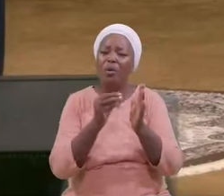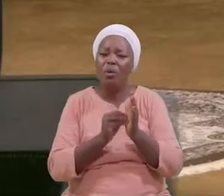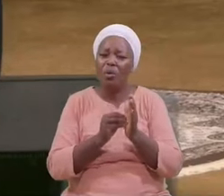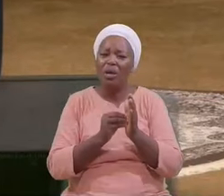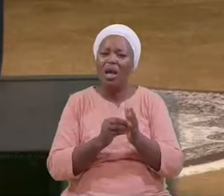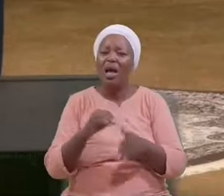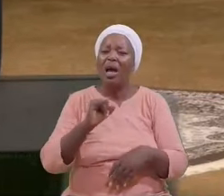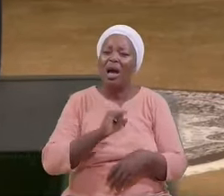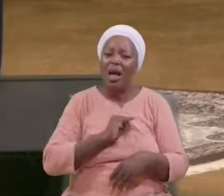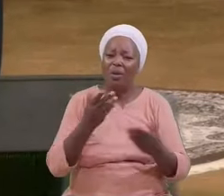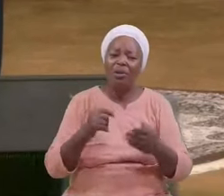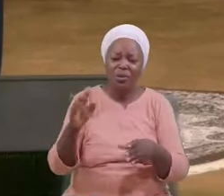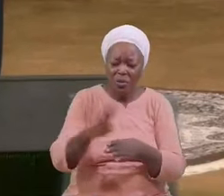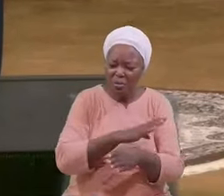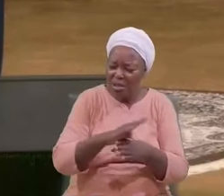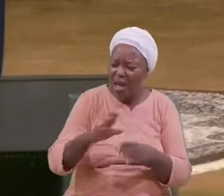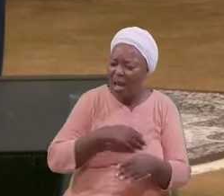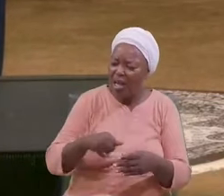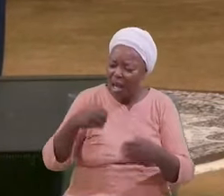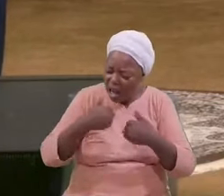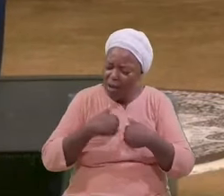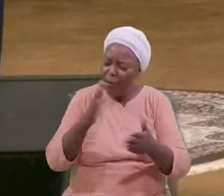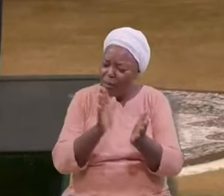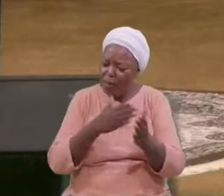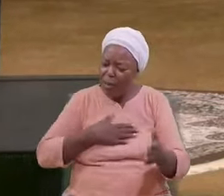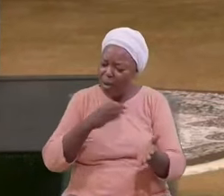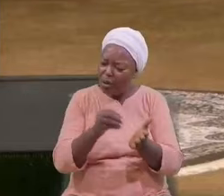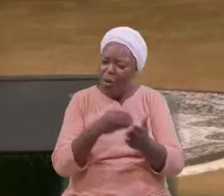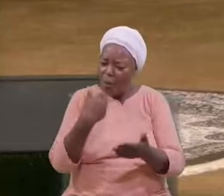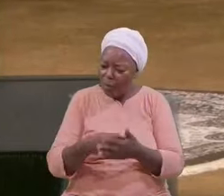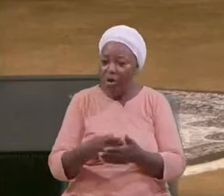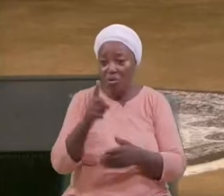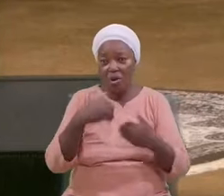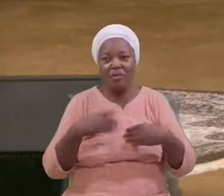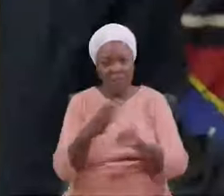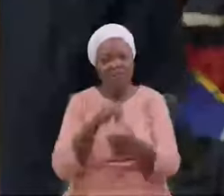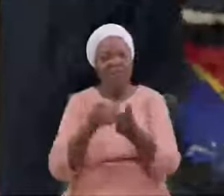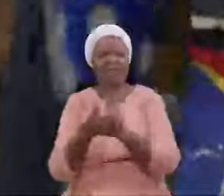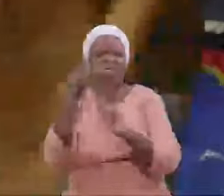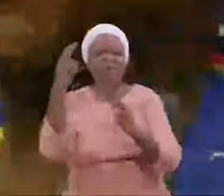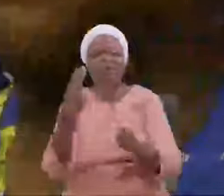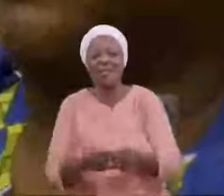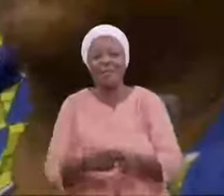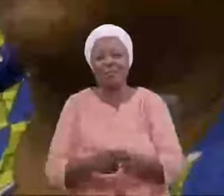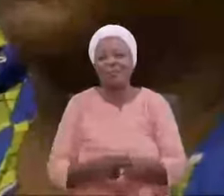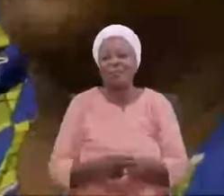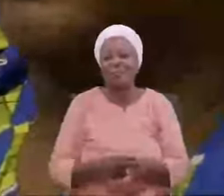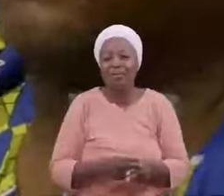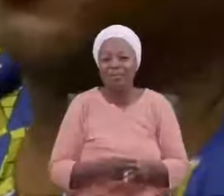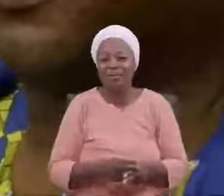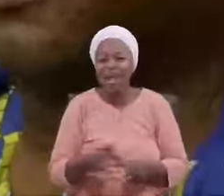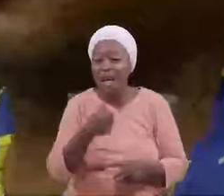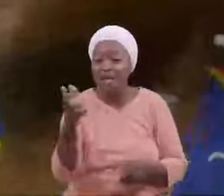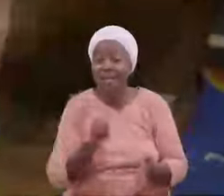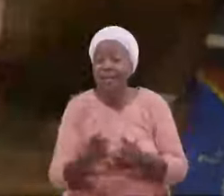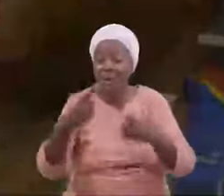veux gagner de l'argent pour moi-même. Vous l'avez déjà obtenu. Quel que soit ce que vous déclarez